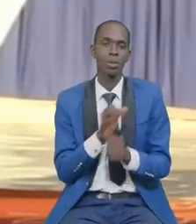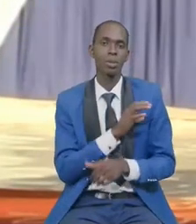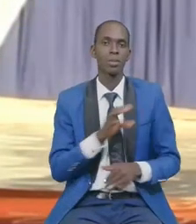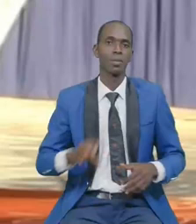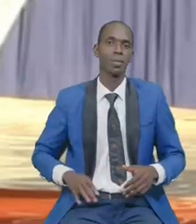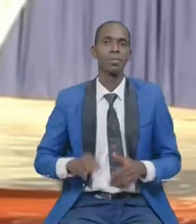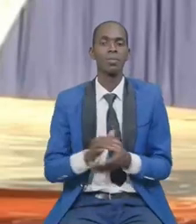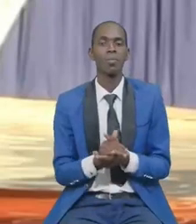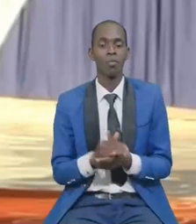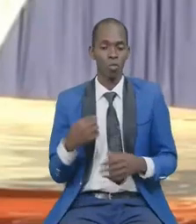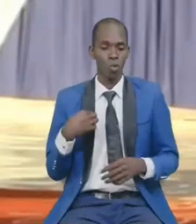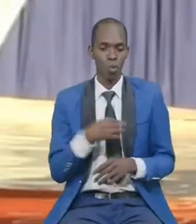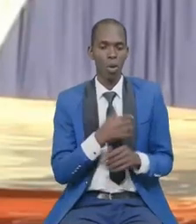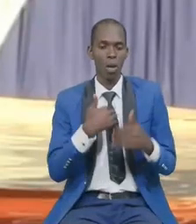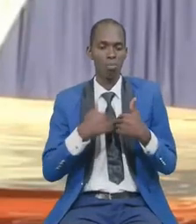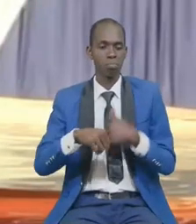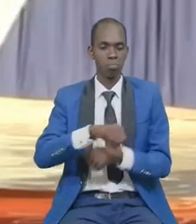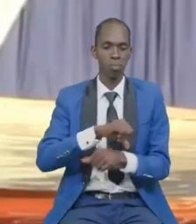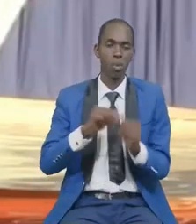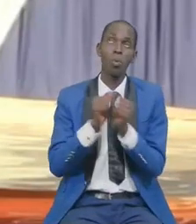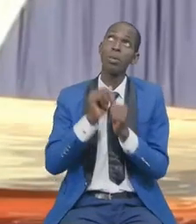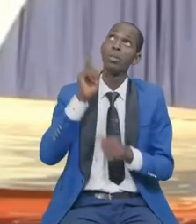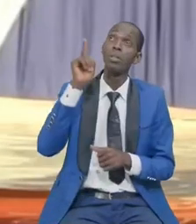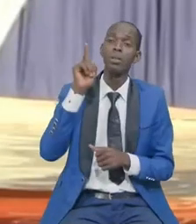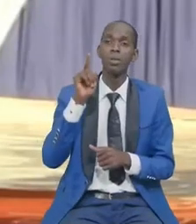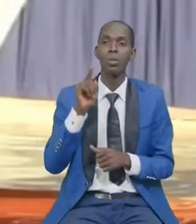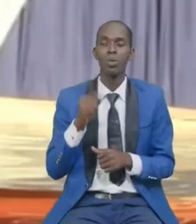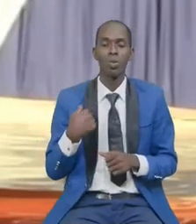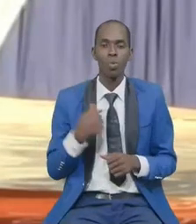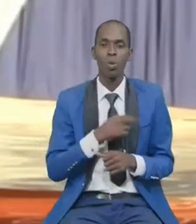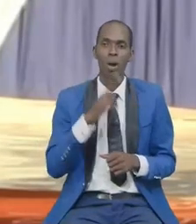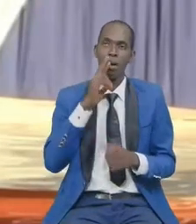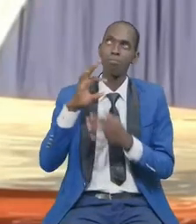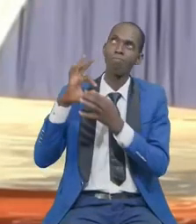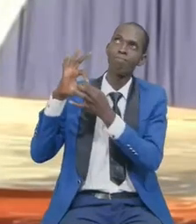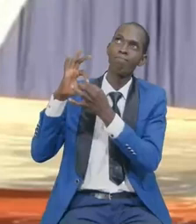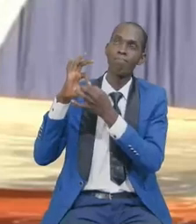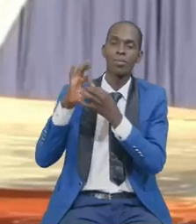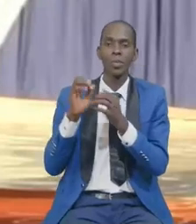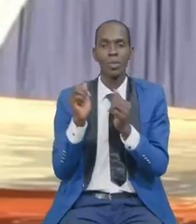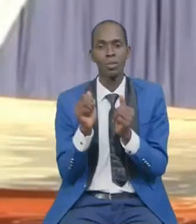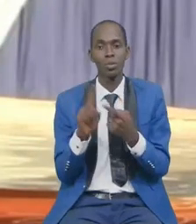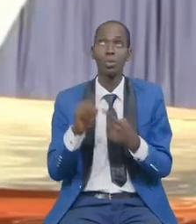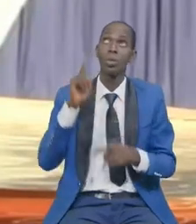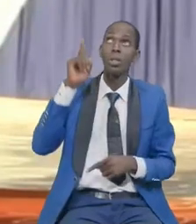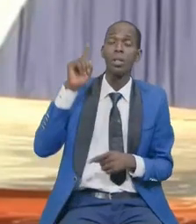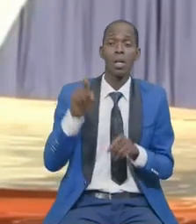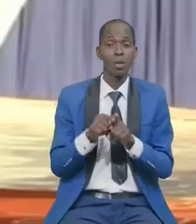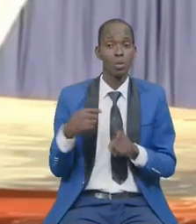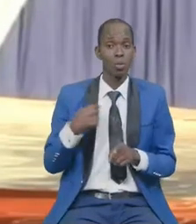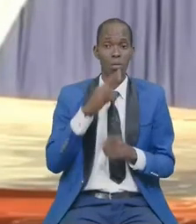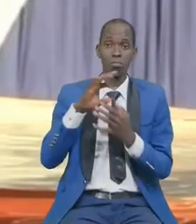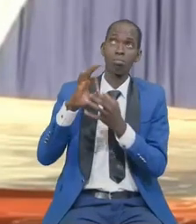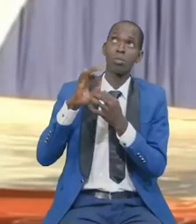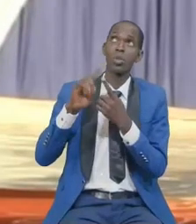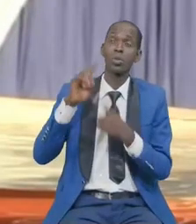Nous avons la communion avec lui. Nous sommes unis à lui. Et comme nous sommes unis à lui, nous